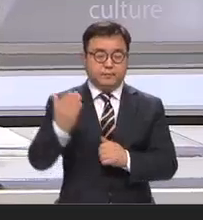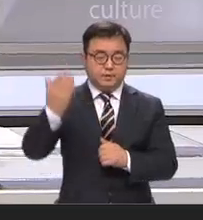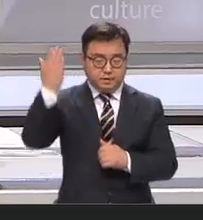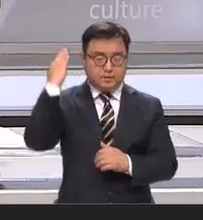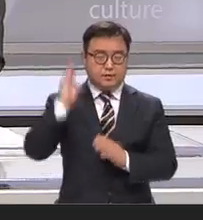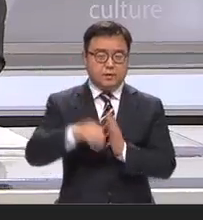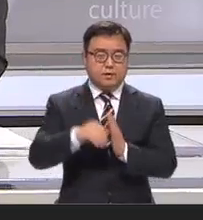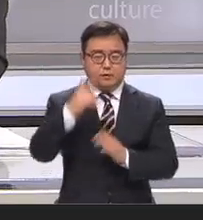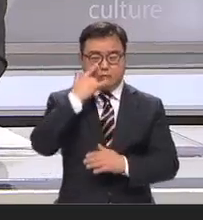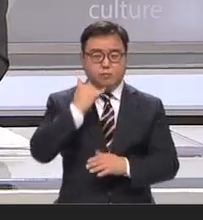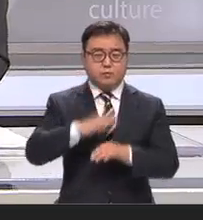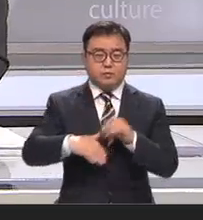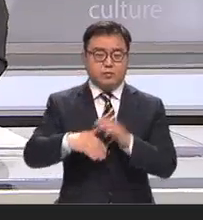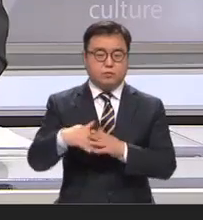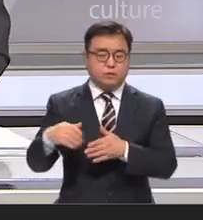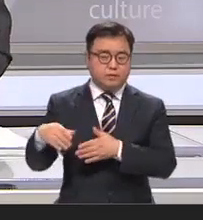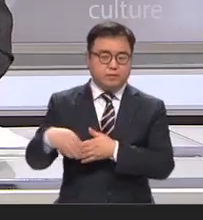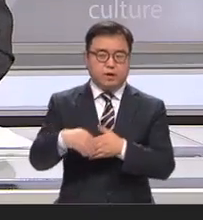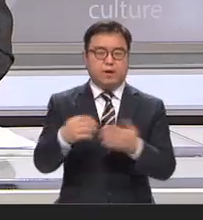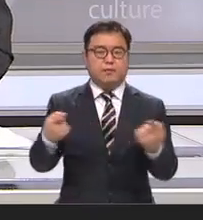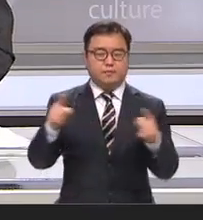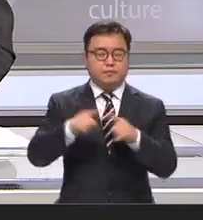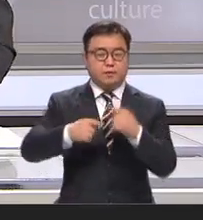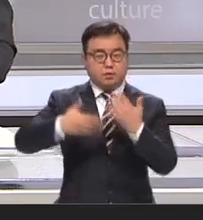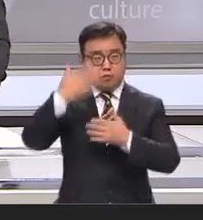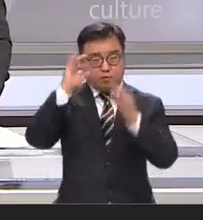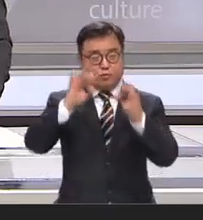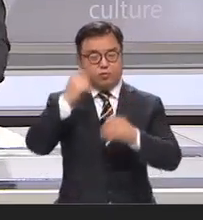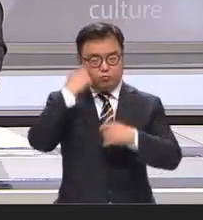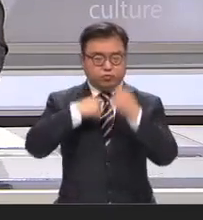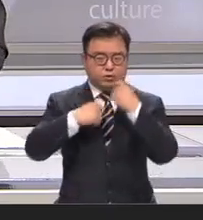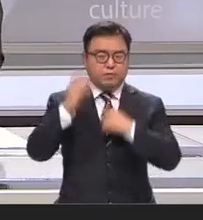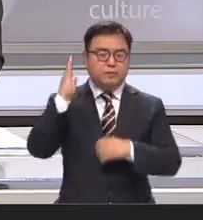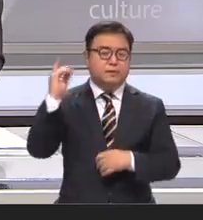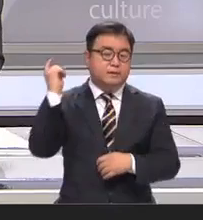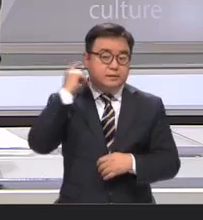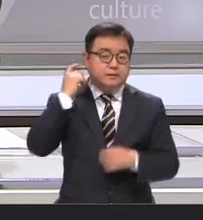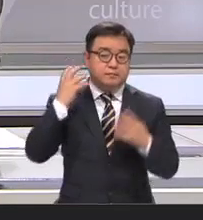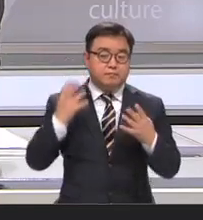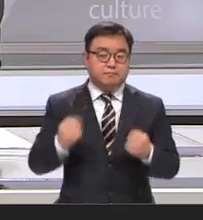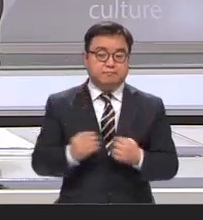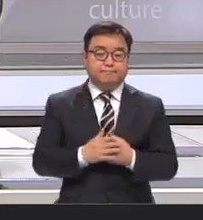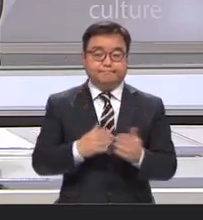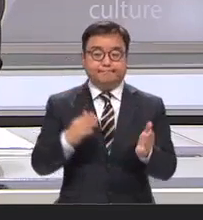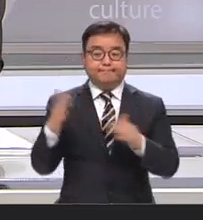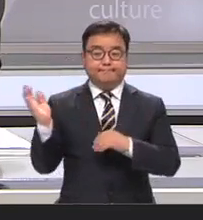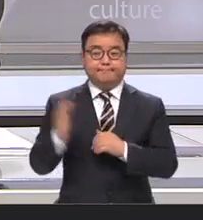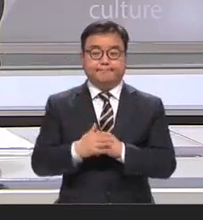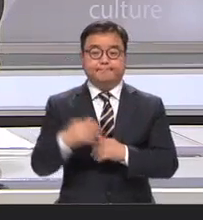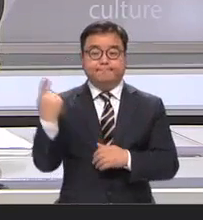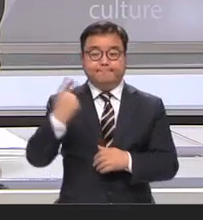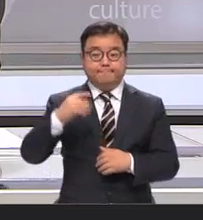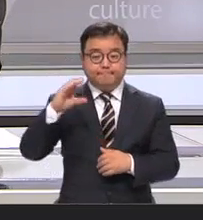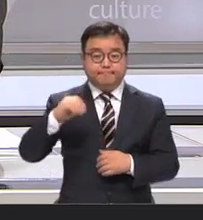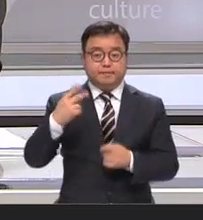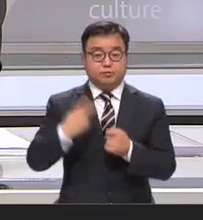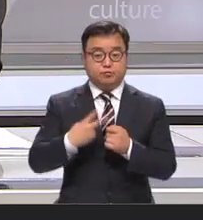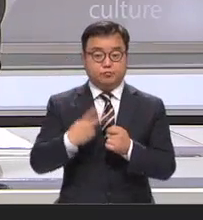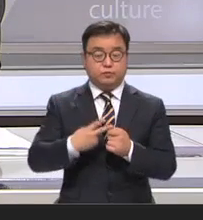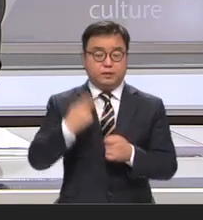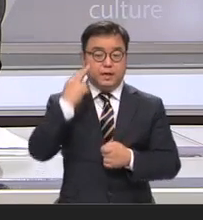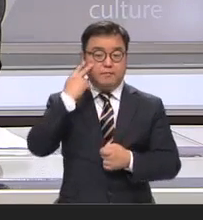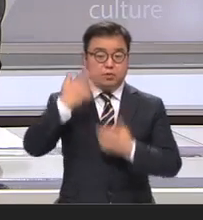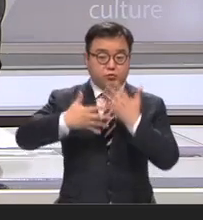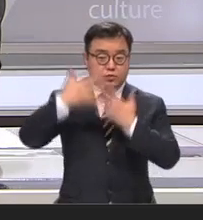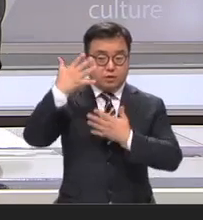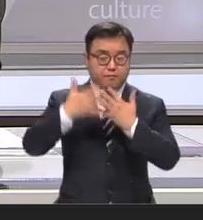부모님 손잡고 가서 같이 네. 울고 많이 나왔다고 그런 얘기 했었는데요. 네. 생각이 나는 것 같고요. 자 다음으로 이제 천만 돌파한 영화입니다. 헐리우드 영화죠.